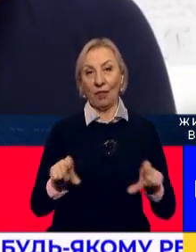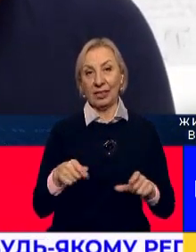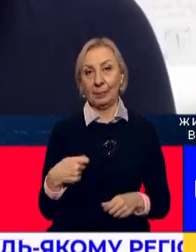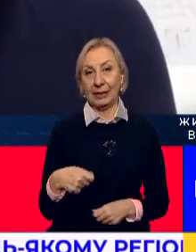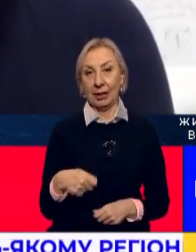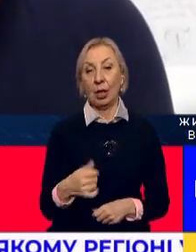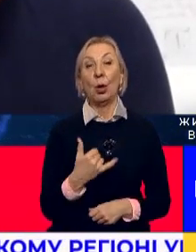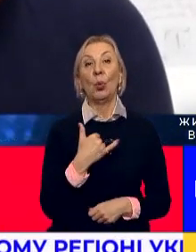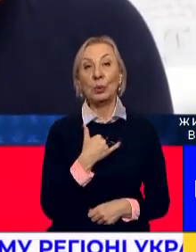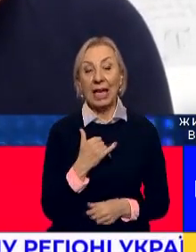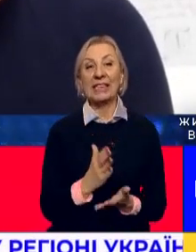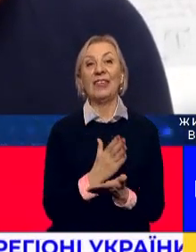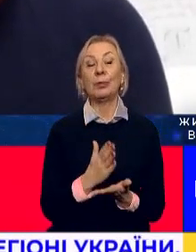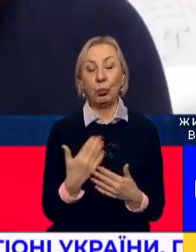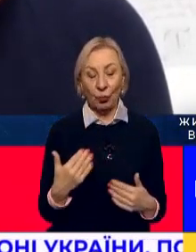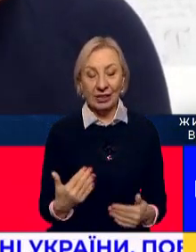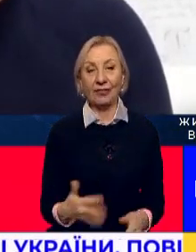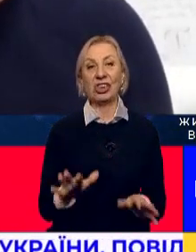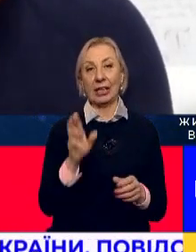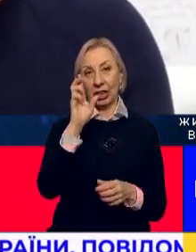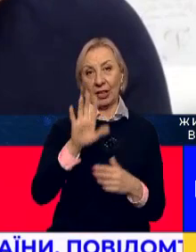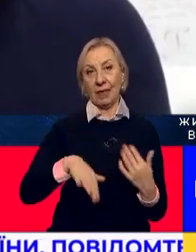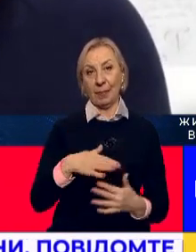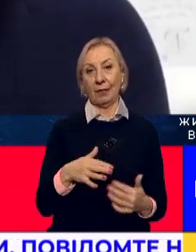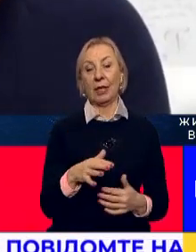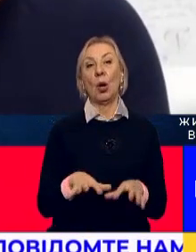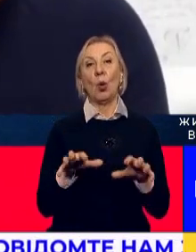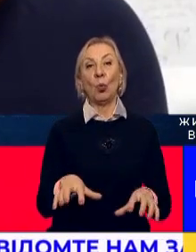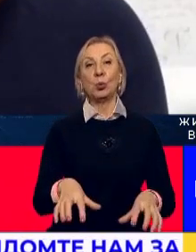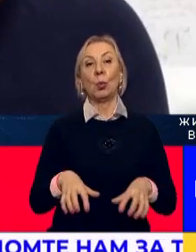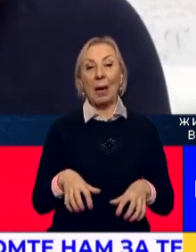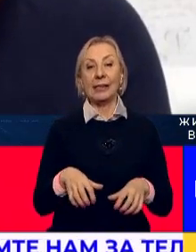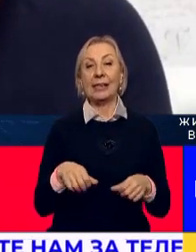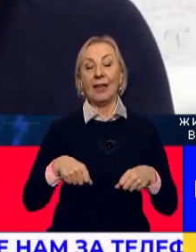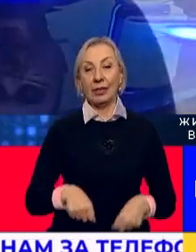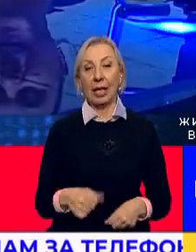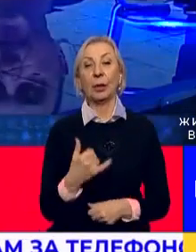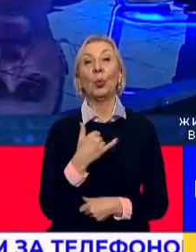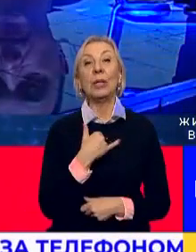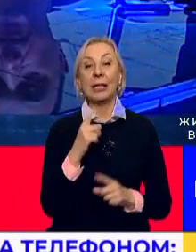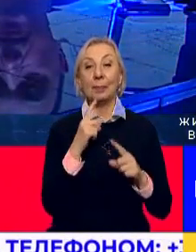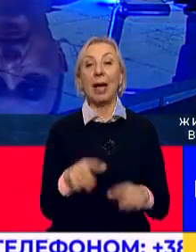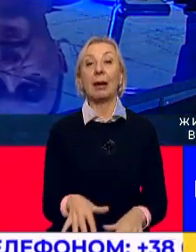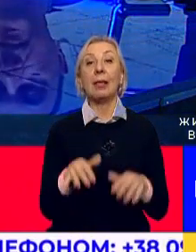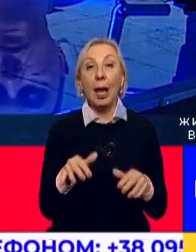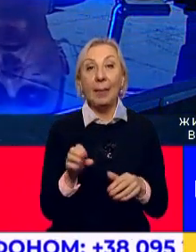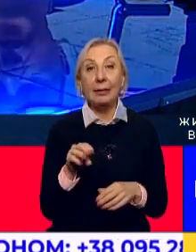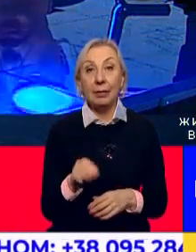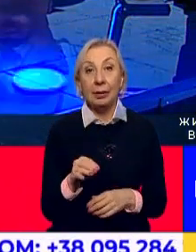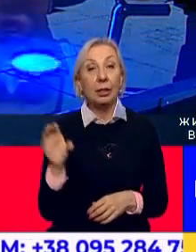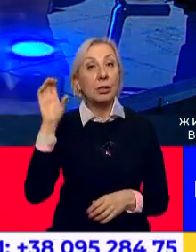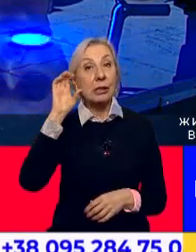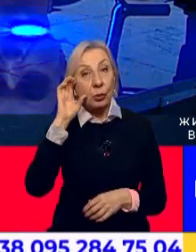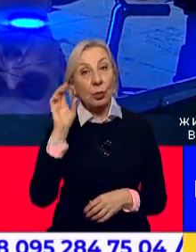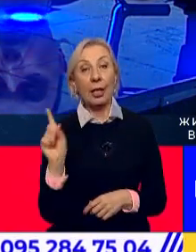нас відбувся вже державний переворот. У нас відбулася узурпація влади. У нас парламент слухає, що